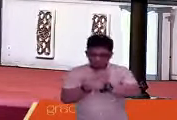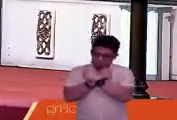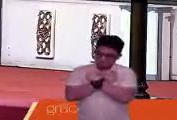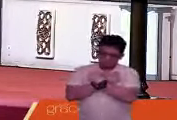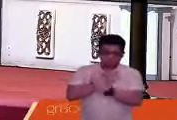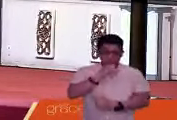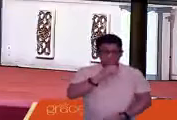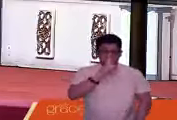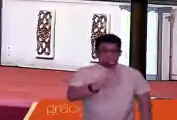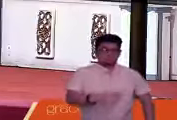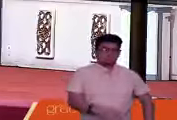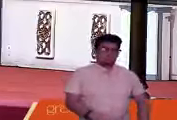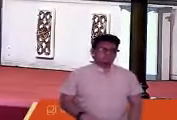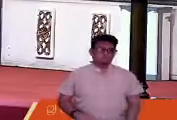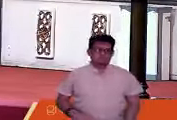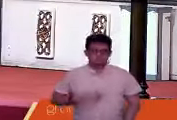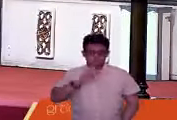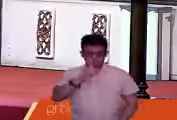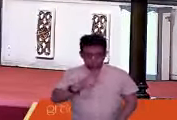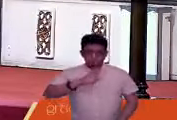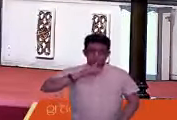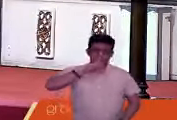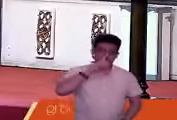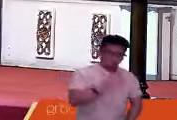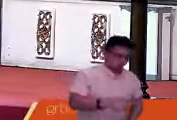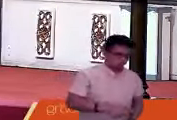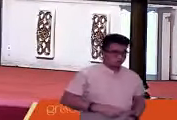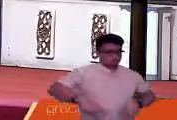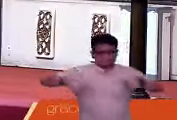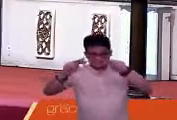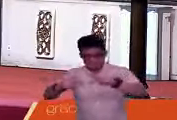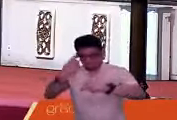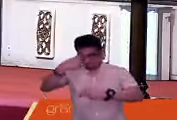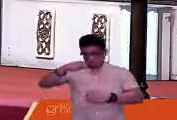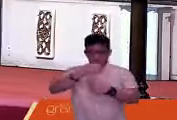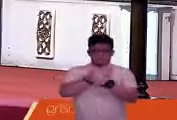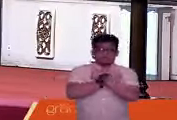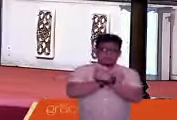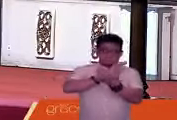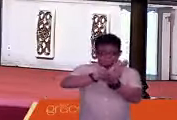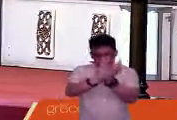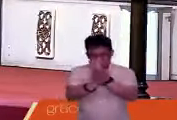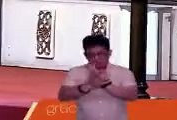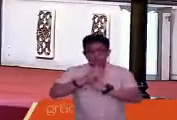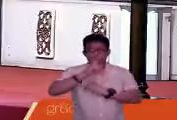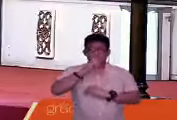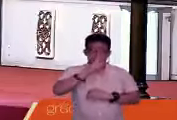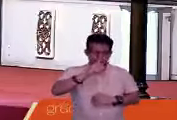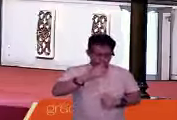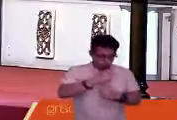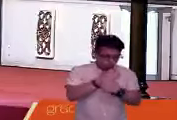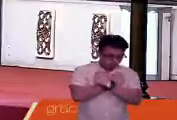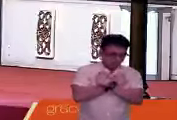Ha? Mauna, truth is necessary for love to become true love.